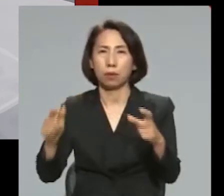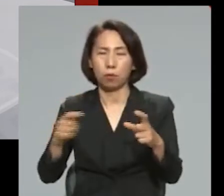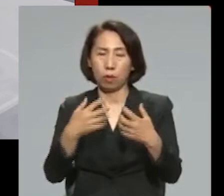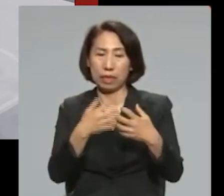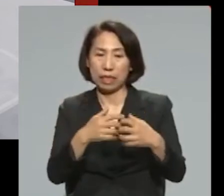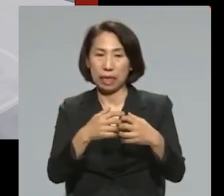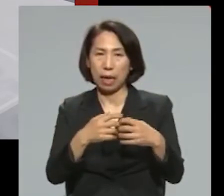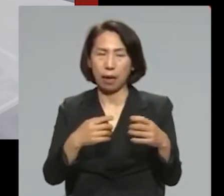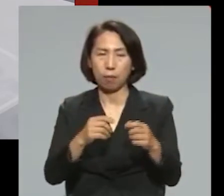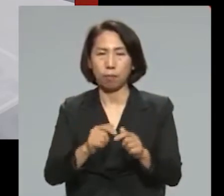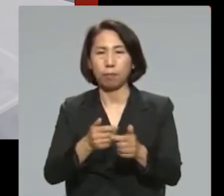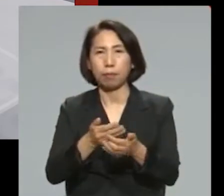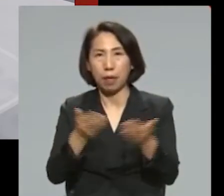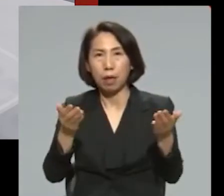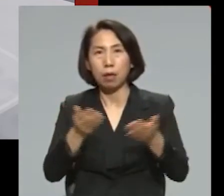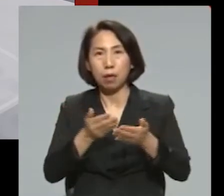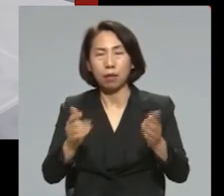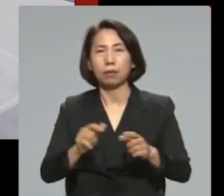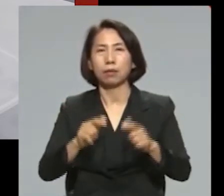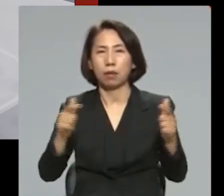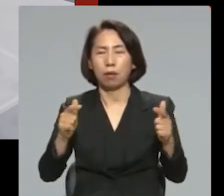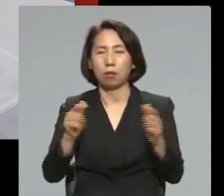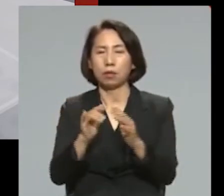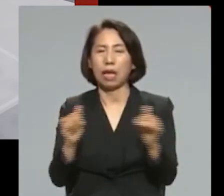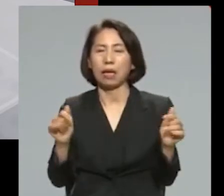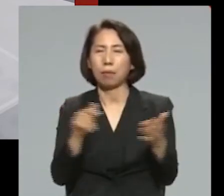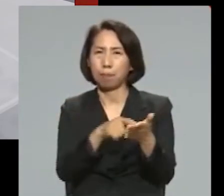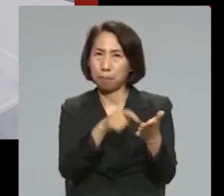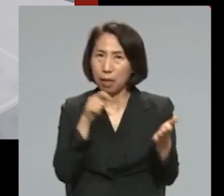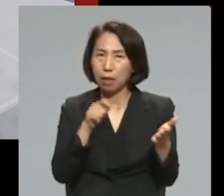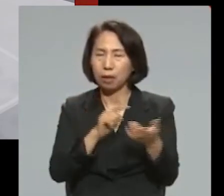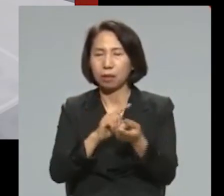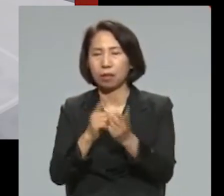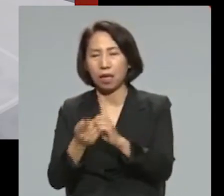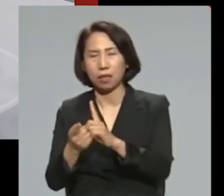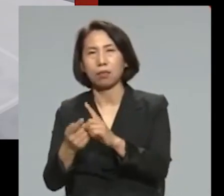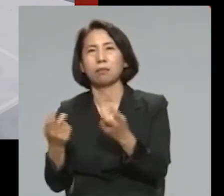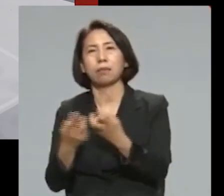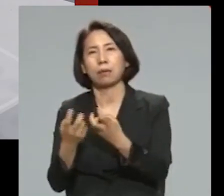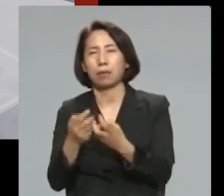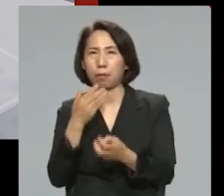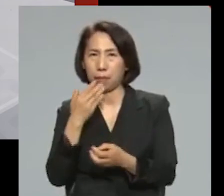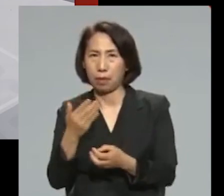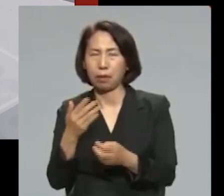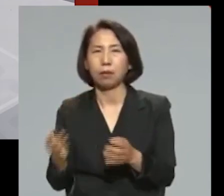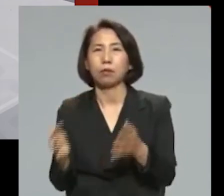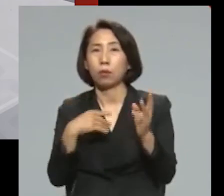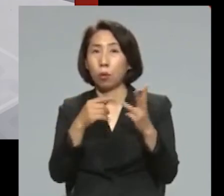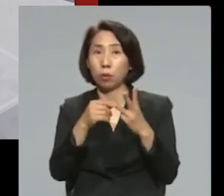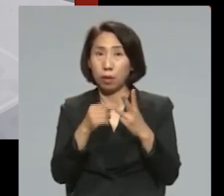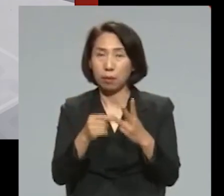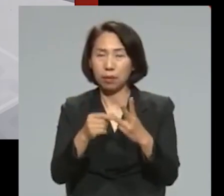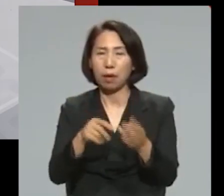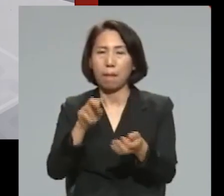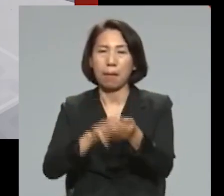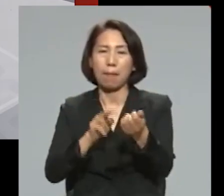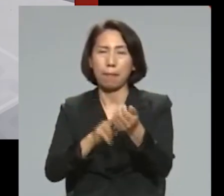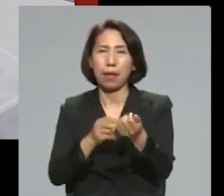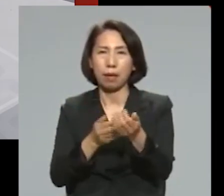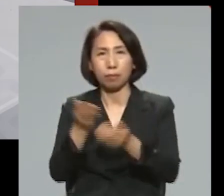기계화를 공급시켜서 부족되는 인력을 대체할 계획입니다. 세 번째는 유통구조